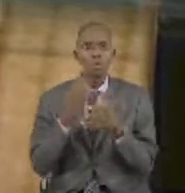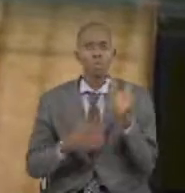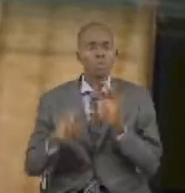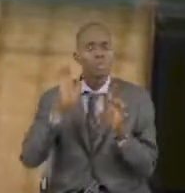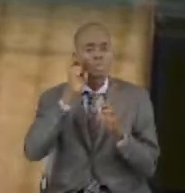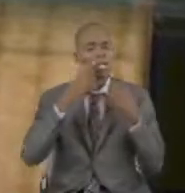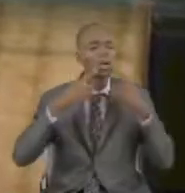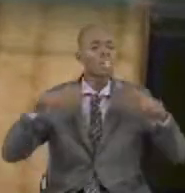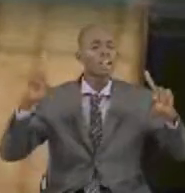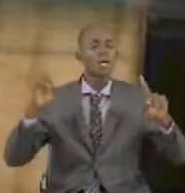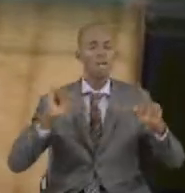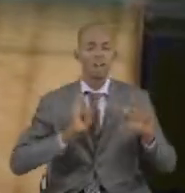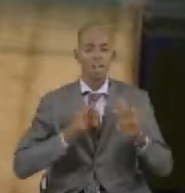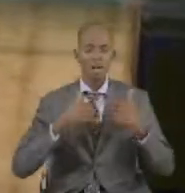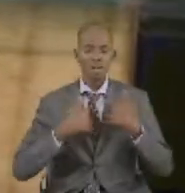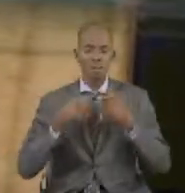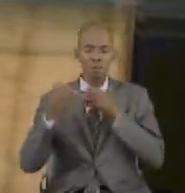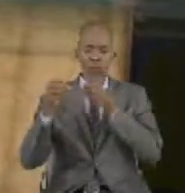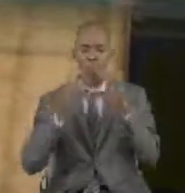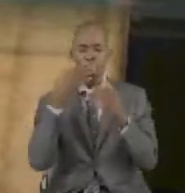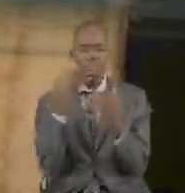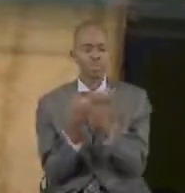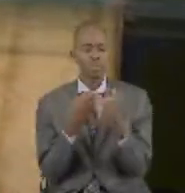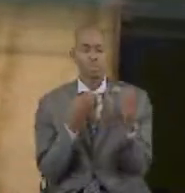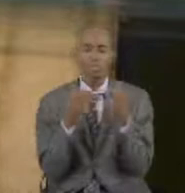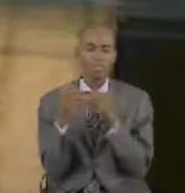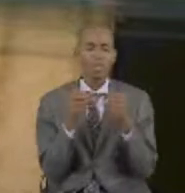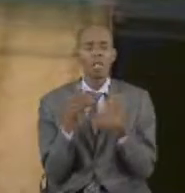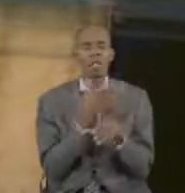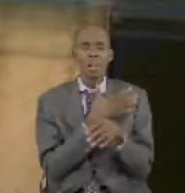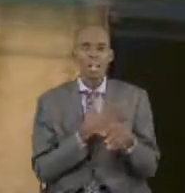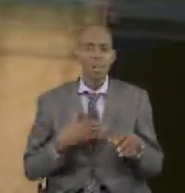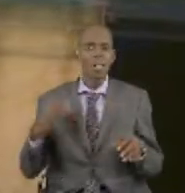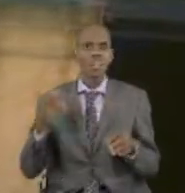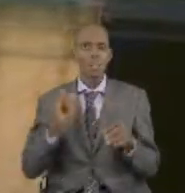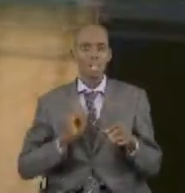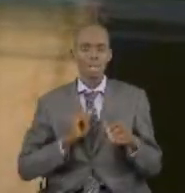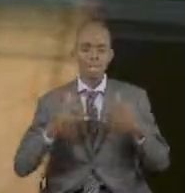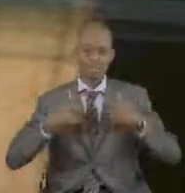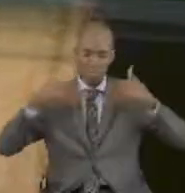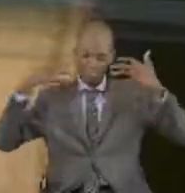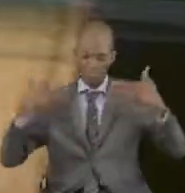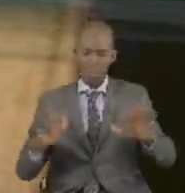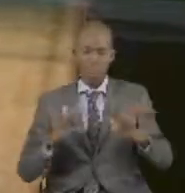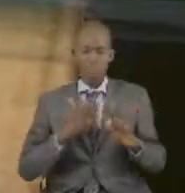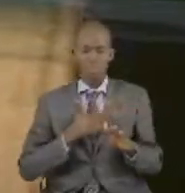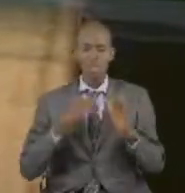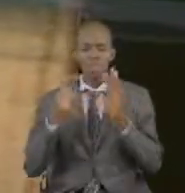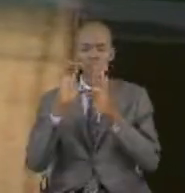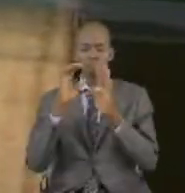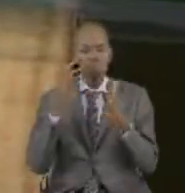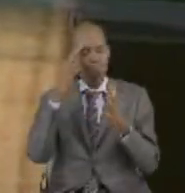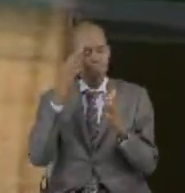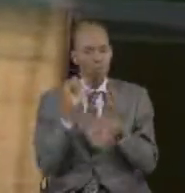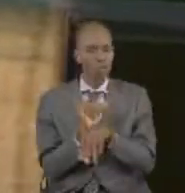a quitté le monde oui il dit j'ai combattu le bon combat il a déclaré j'ai achevé la course makuch se dit maintenant